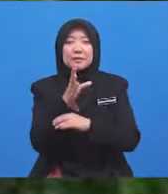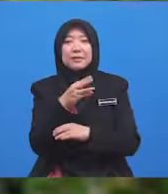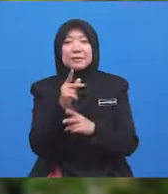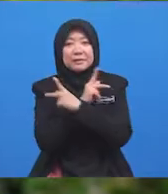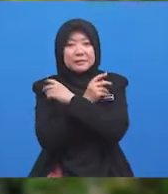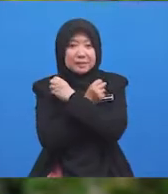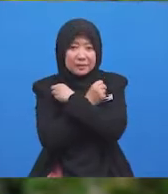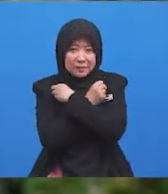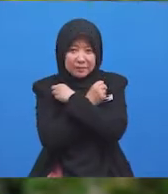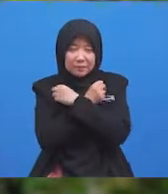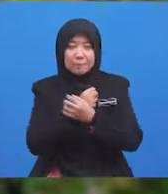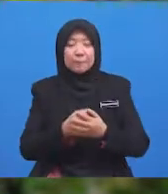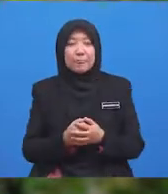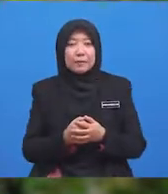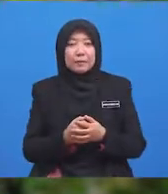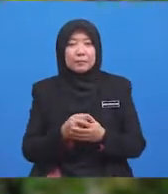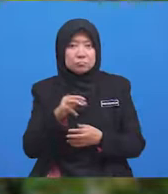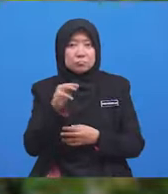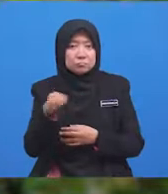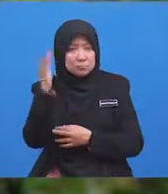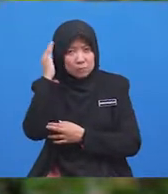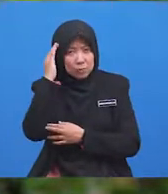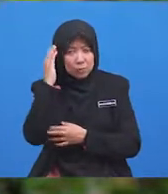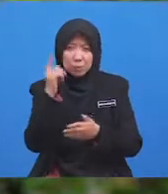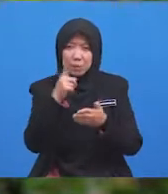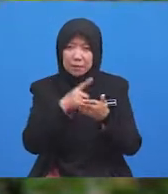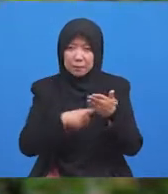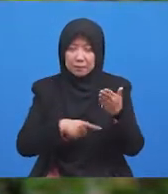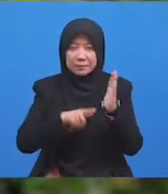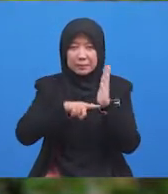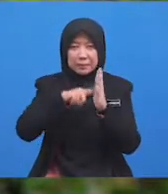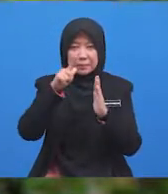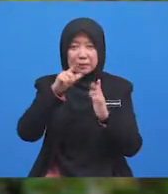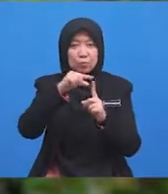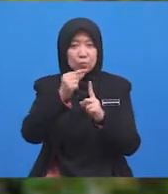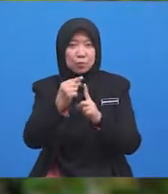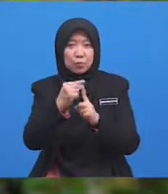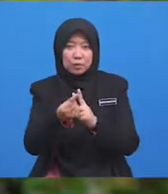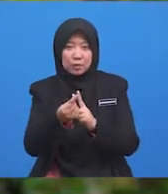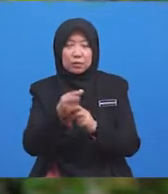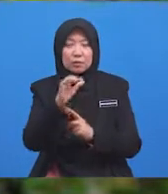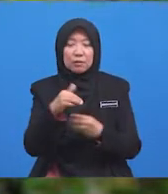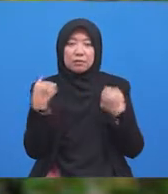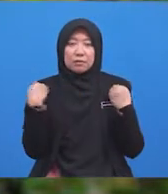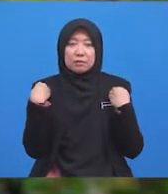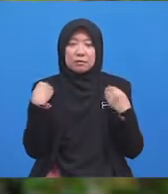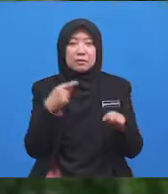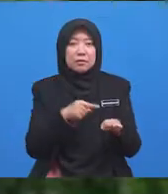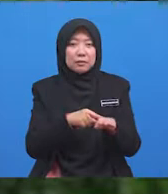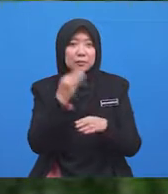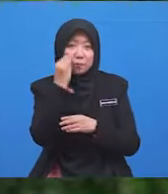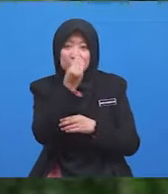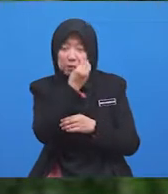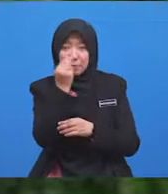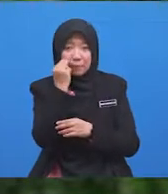sayang Adakah murid-murid tahu apa kelebihan Duri yang terdapat pada bunga mawar